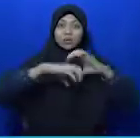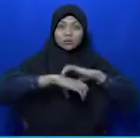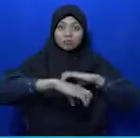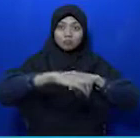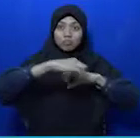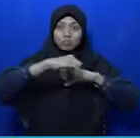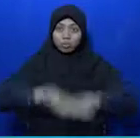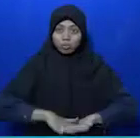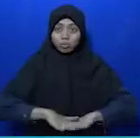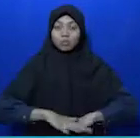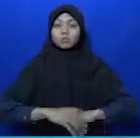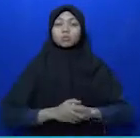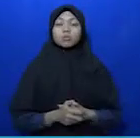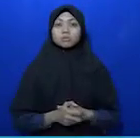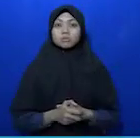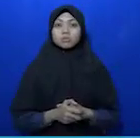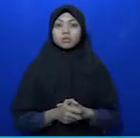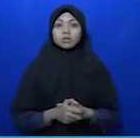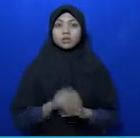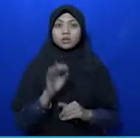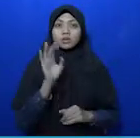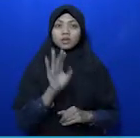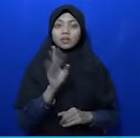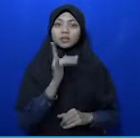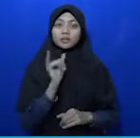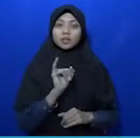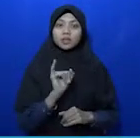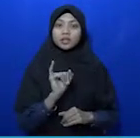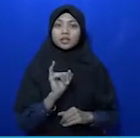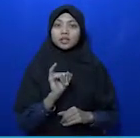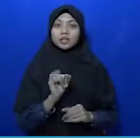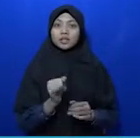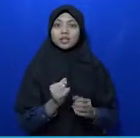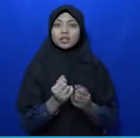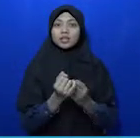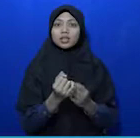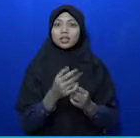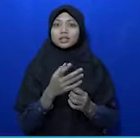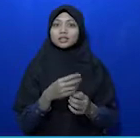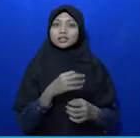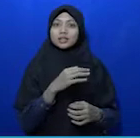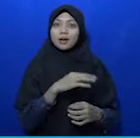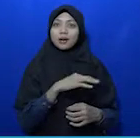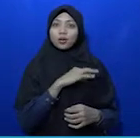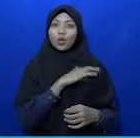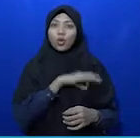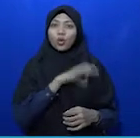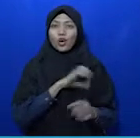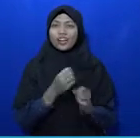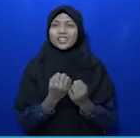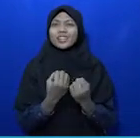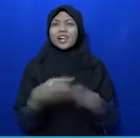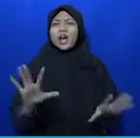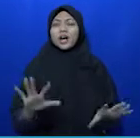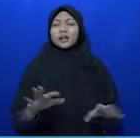yang di MLZ itu akan menjadi hilang potensi daripada sumber dayanya. Oleh karena